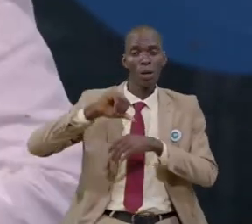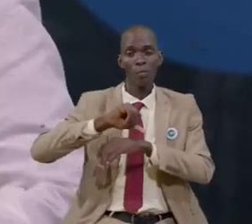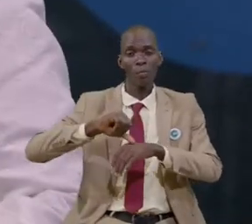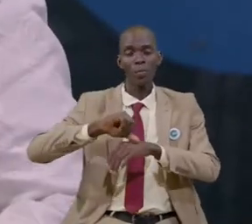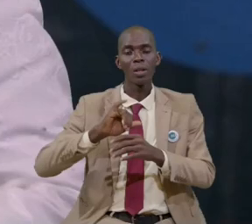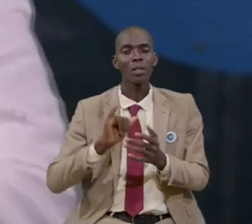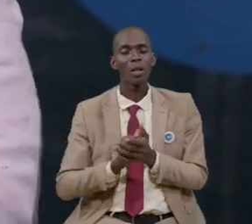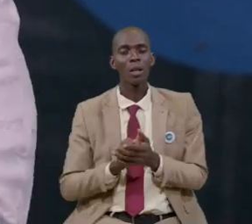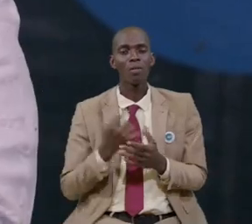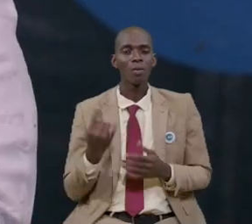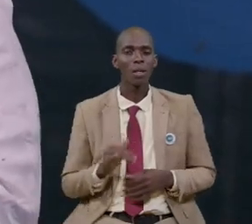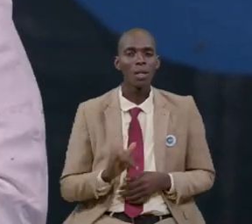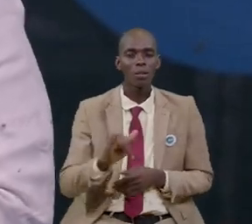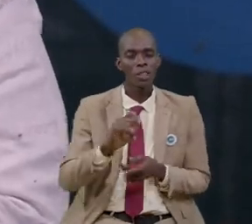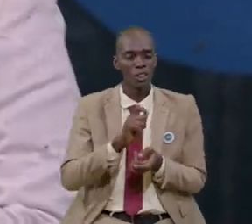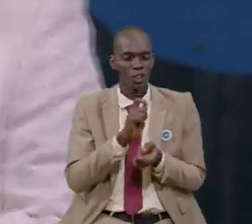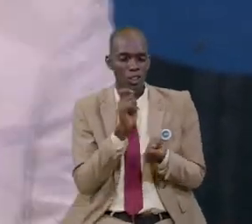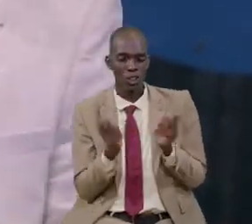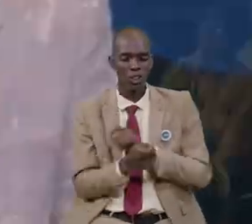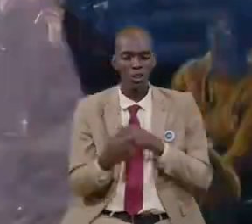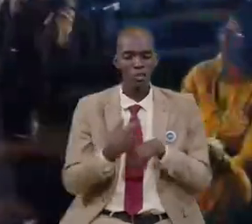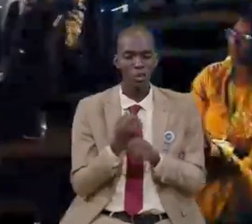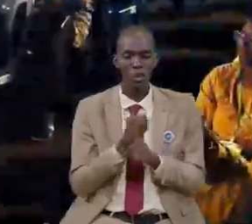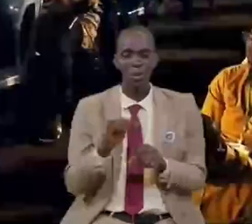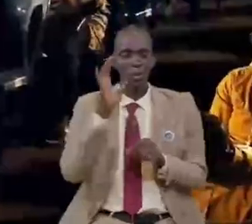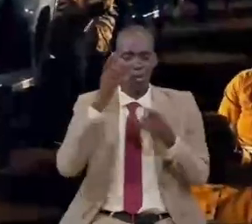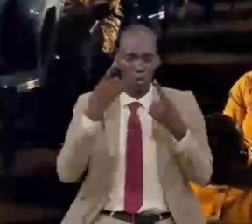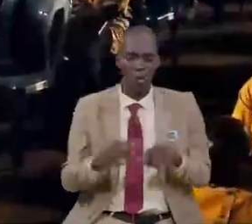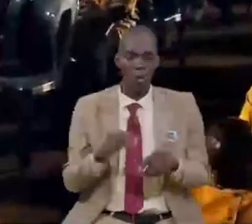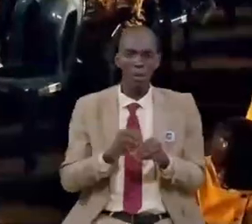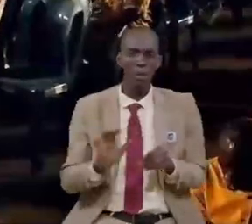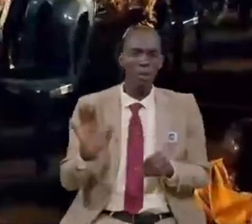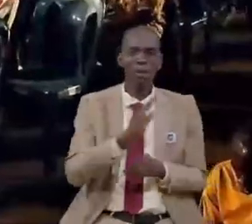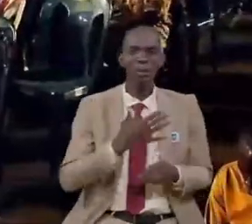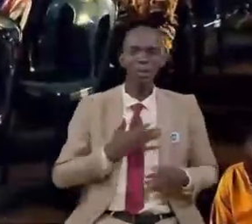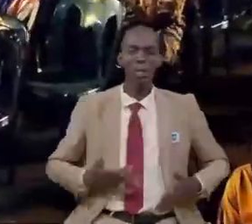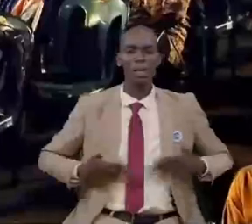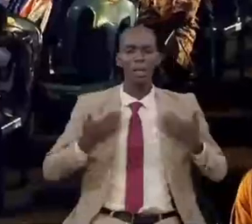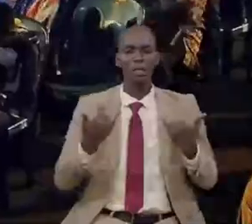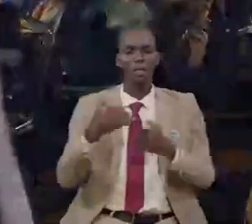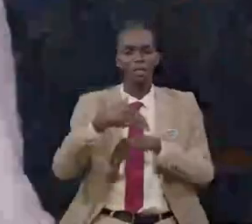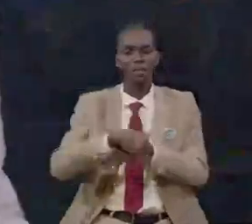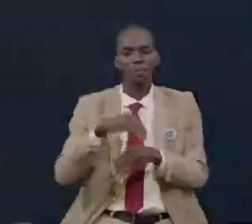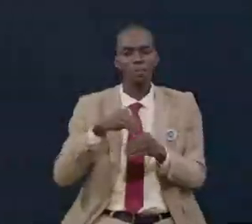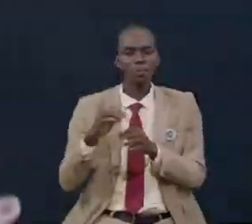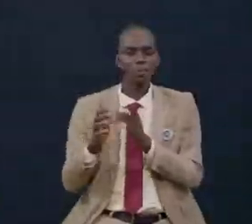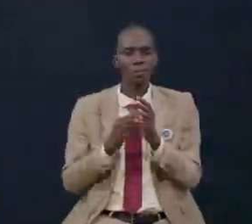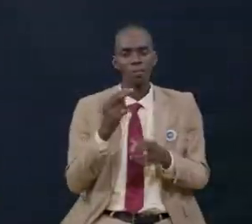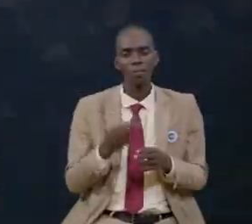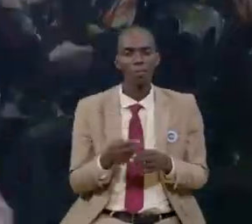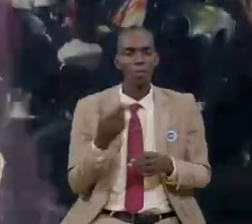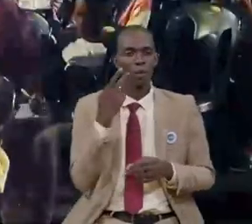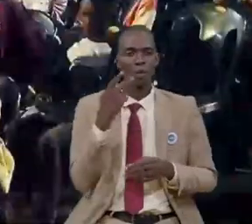ce changement éternel aura lieu dans votre vie ce jour au nom de Jésus. Le verset 8